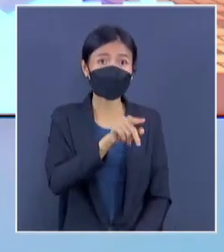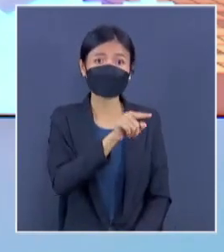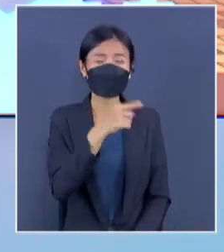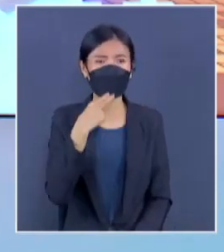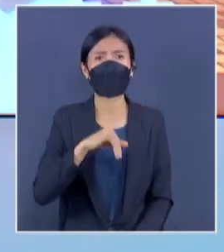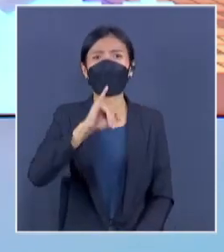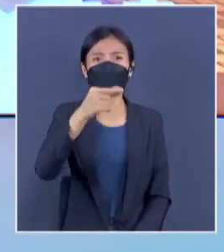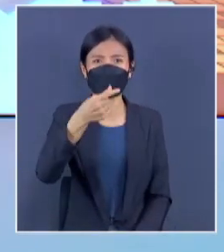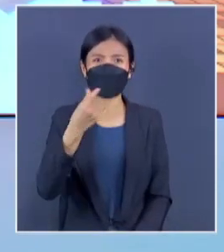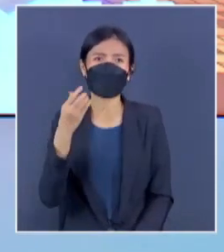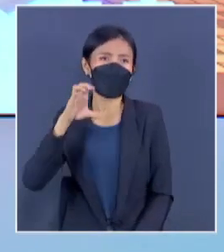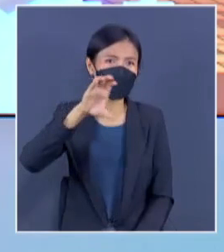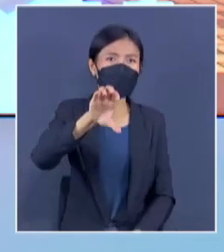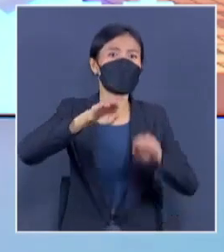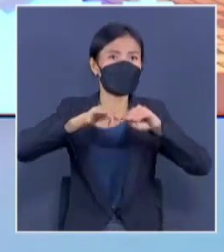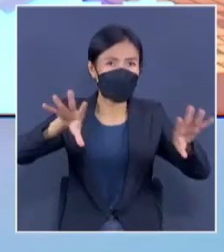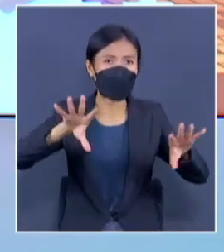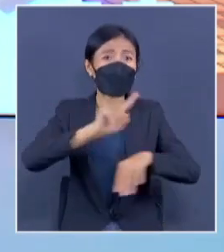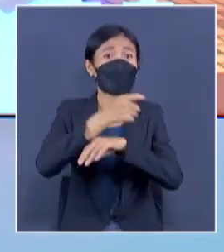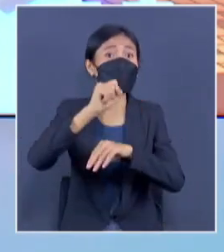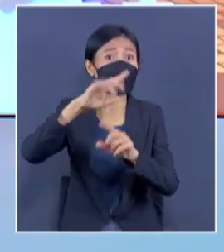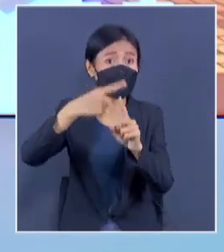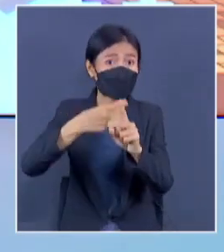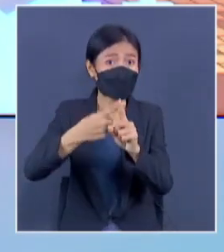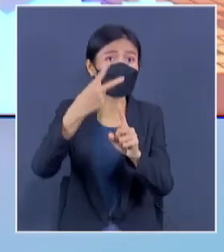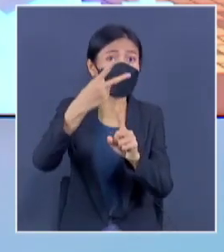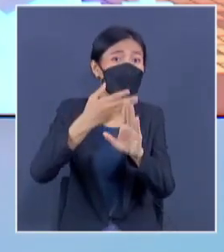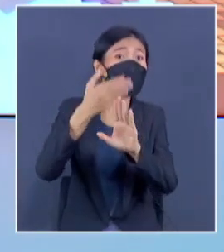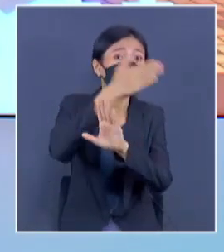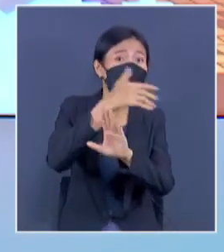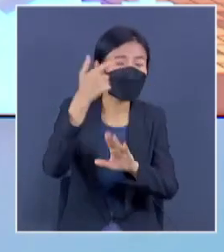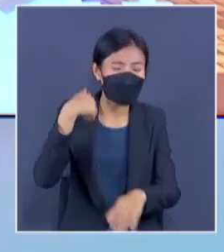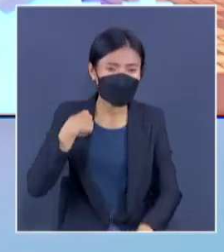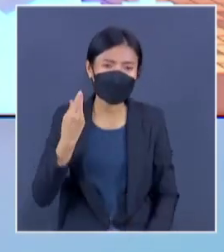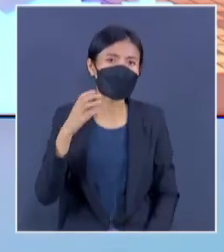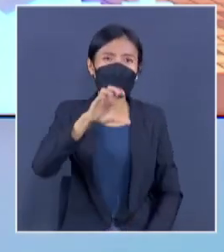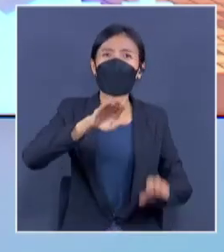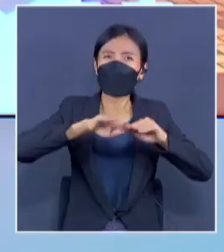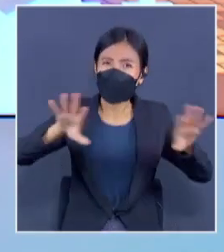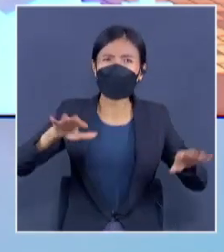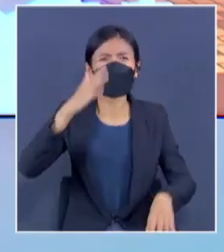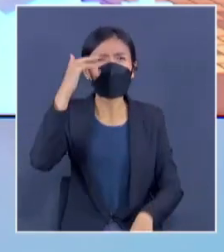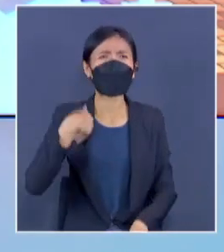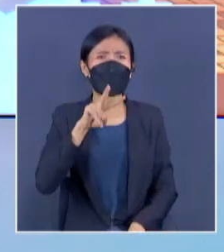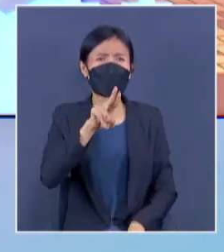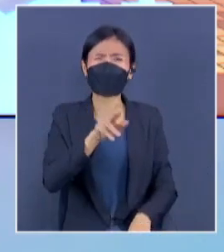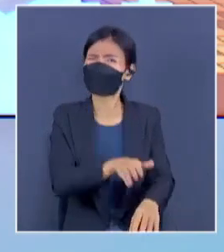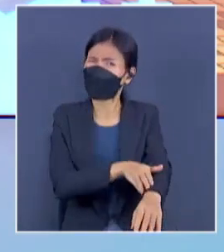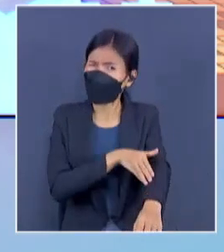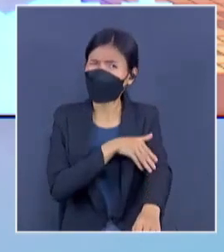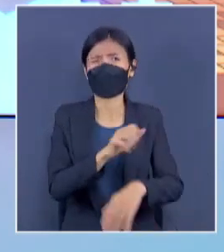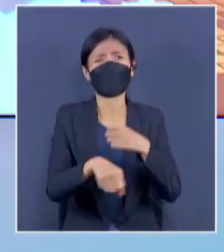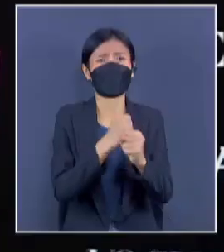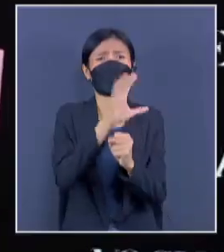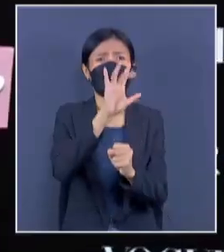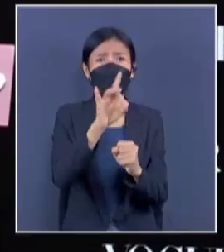IG เมื่อวันวาเลนไทน์ที่ผ่านมานะคะหลังจากที่คบหาดูใจกันมานานกว่า8ปีค่ะซึ่งเธอบอกเลยนะคะว่าเรื่องนี้เนี่ยเซอร์ไพรส์มากๆเลยแหละ